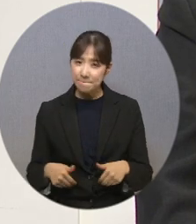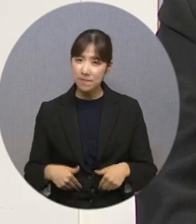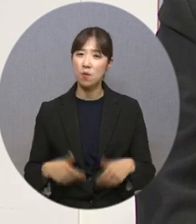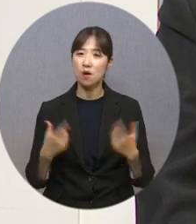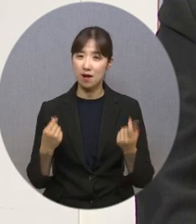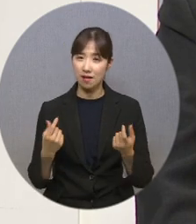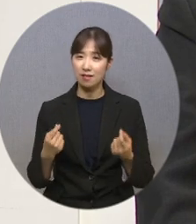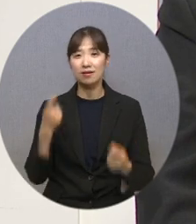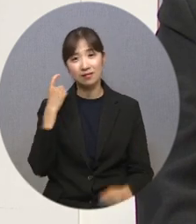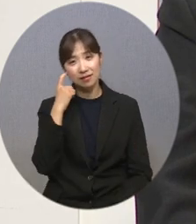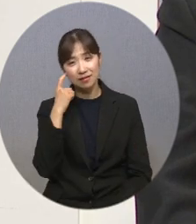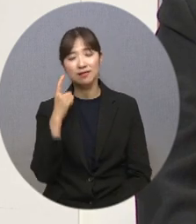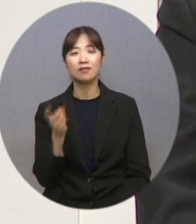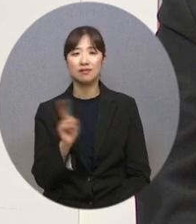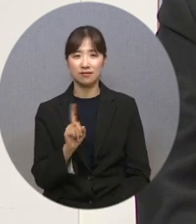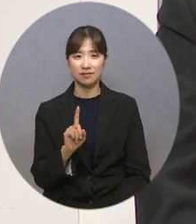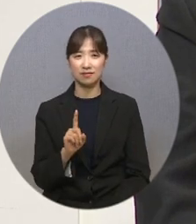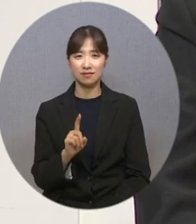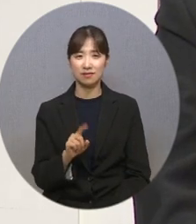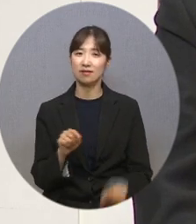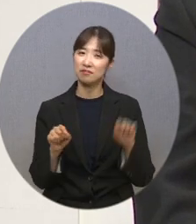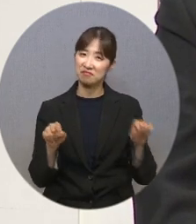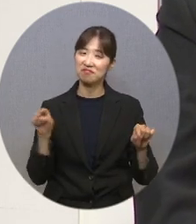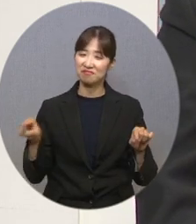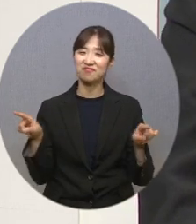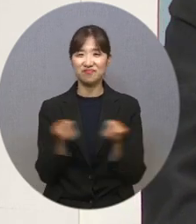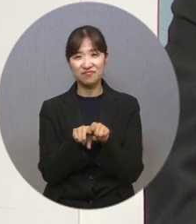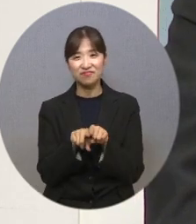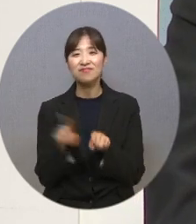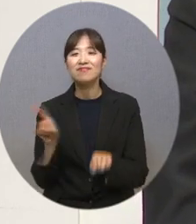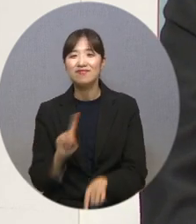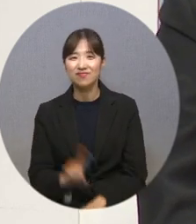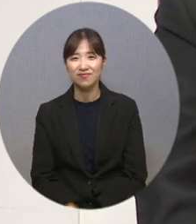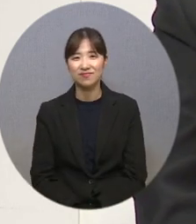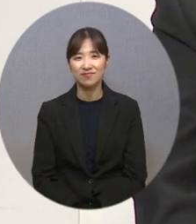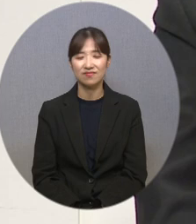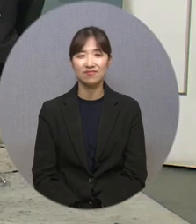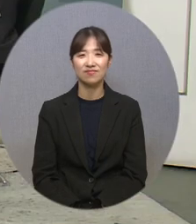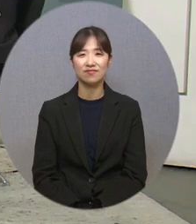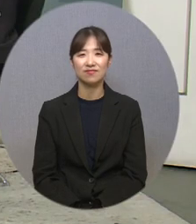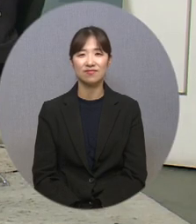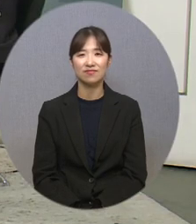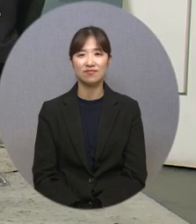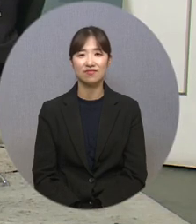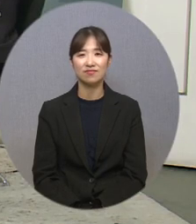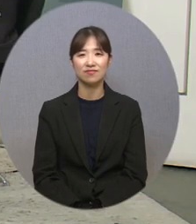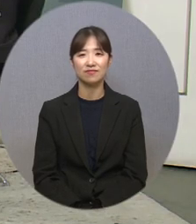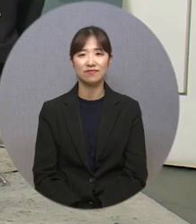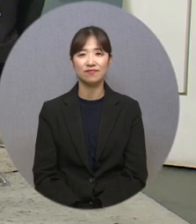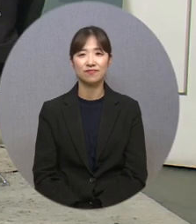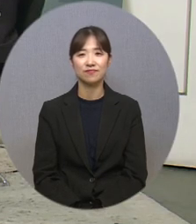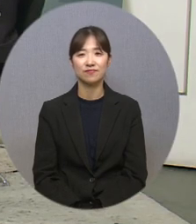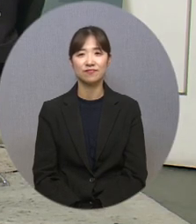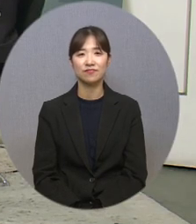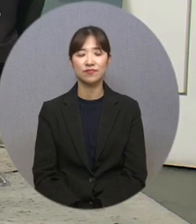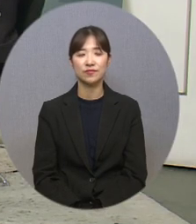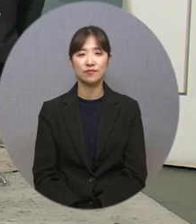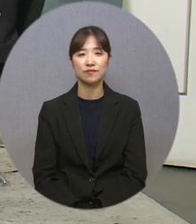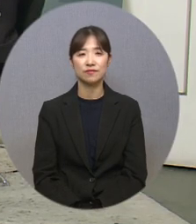필요하다라고 생각을 하시는지 같은 선상에서 한번 이야기를 나눠주시면 감사하겠습니다. 네, 그